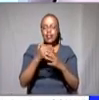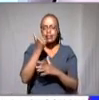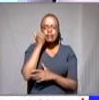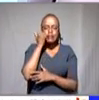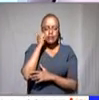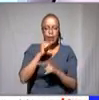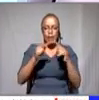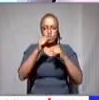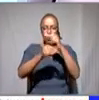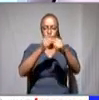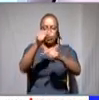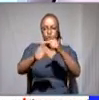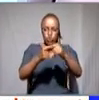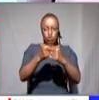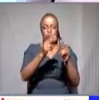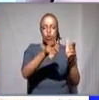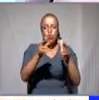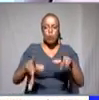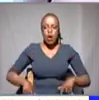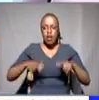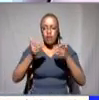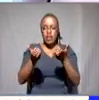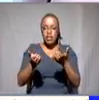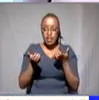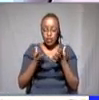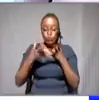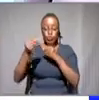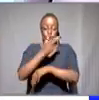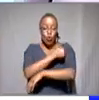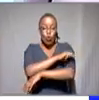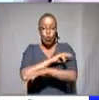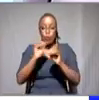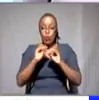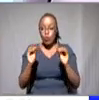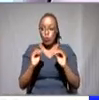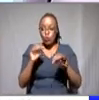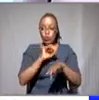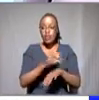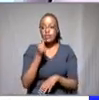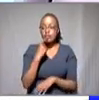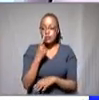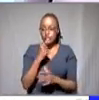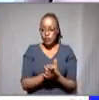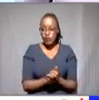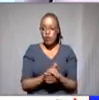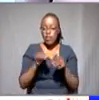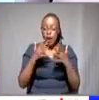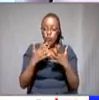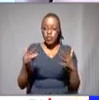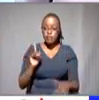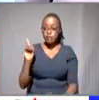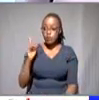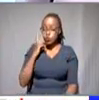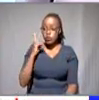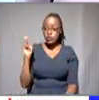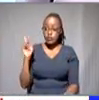magadhi inabere na miturire ya mateko fatara gudhi vitali uwetha urigitani. Ugo niguo maudu maikire. Ludera